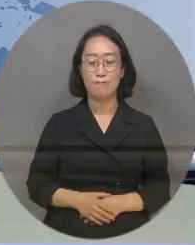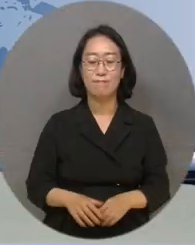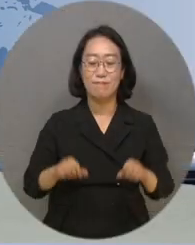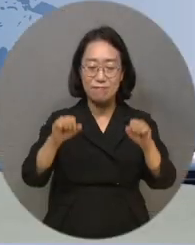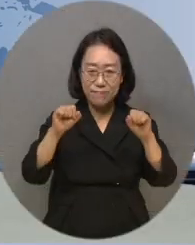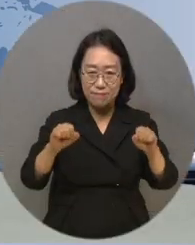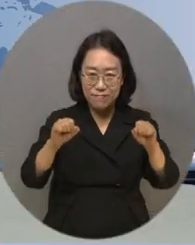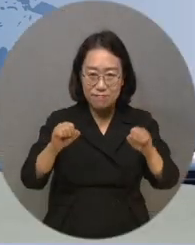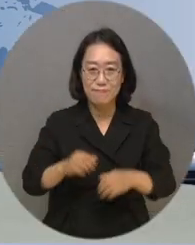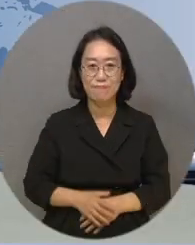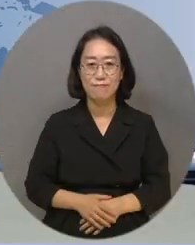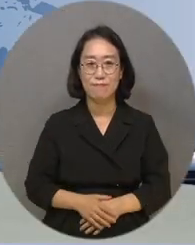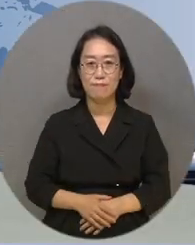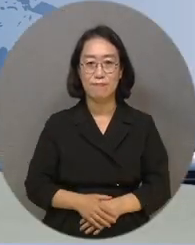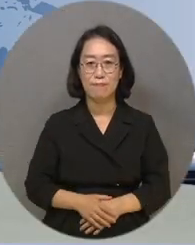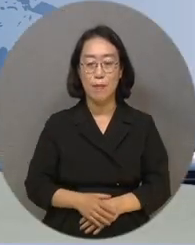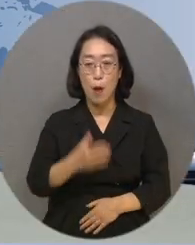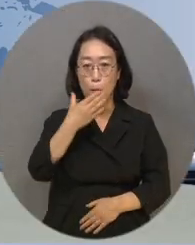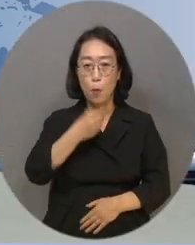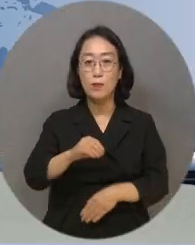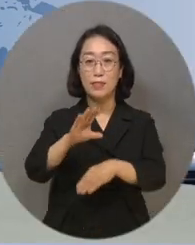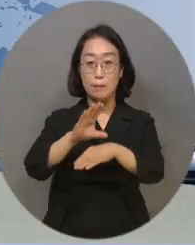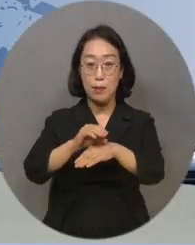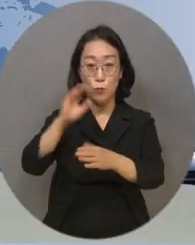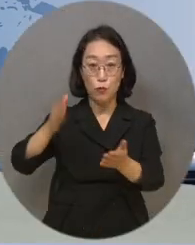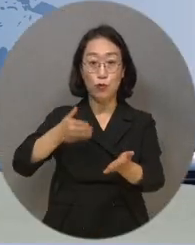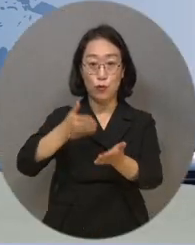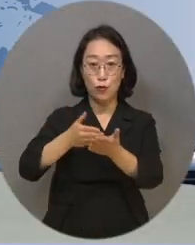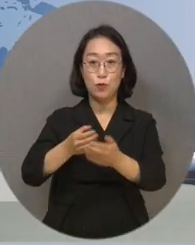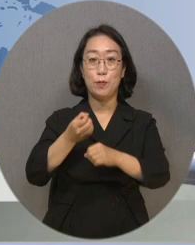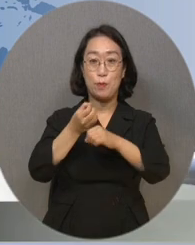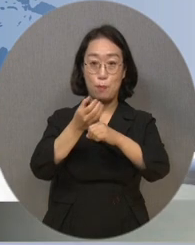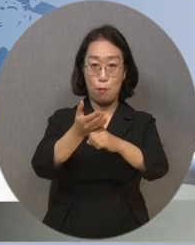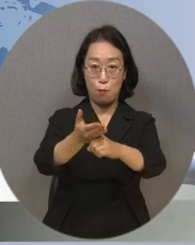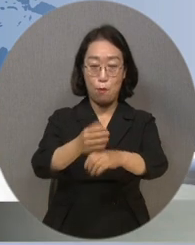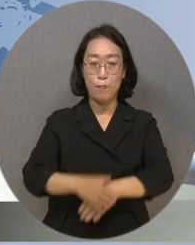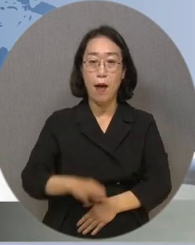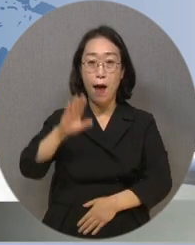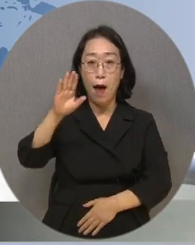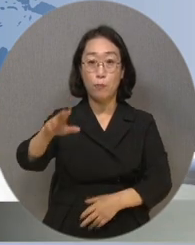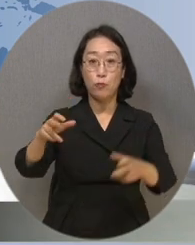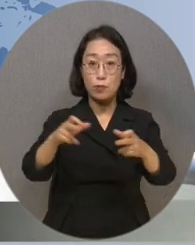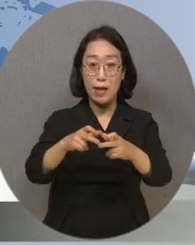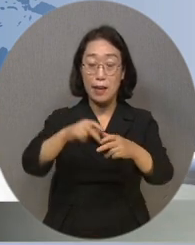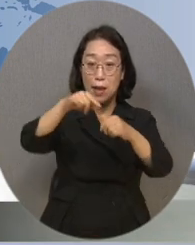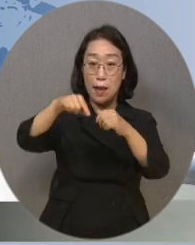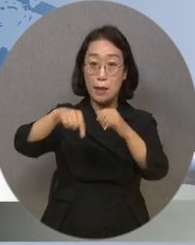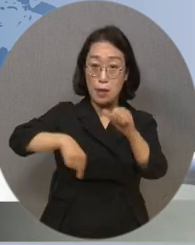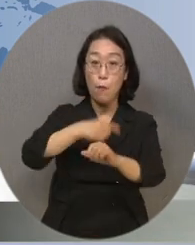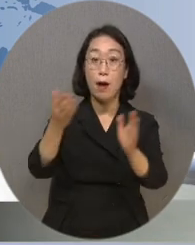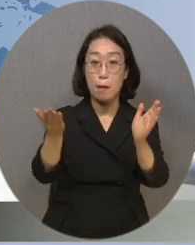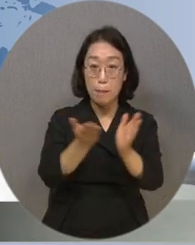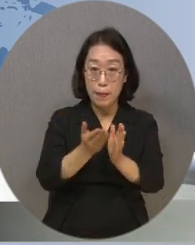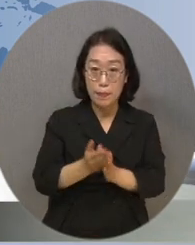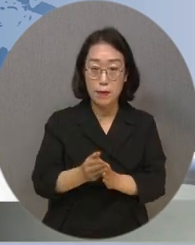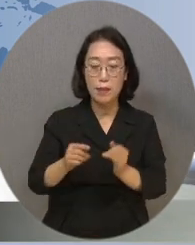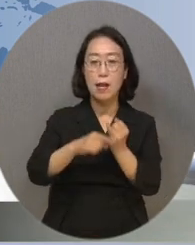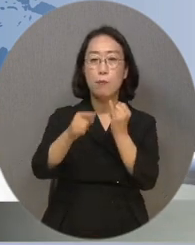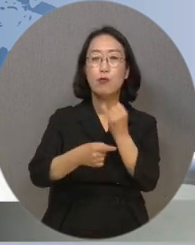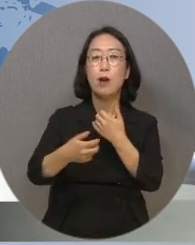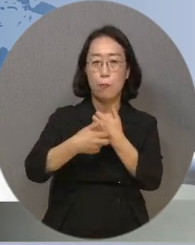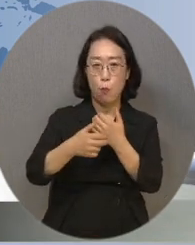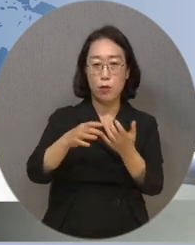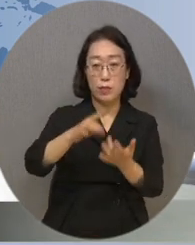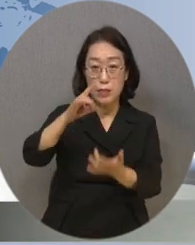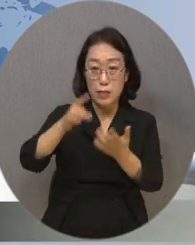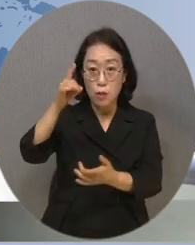시청자 여러분 안녕하십니까? WBC 복지TV 뉴스 24입니다. 앞으로 장애친화 산부인과 지정과 운영에 필요한